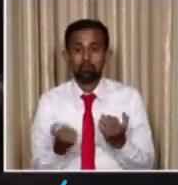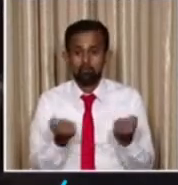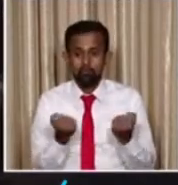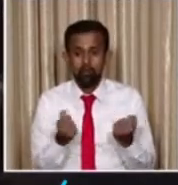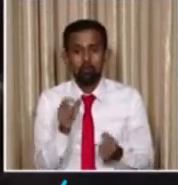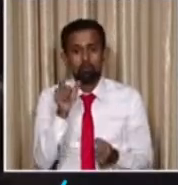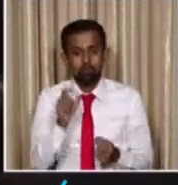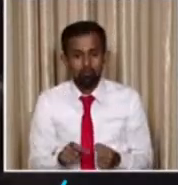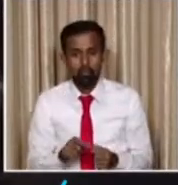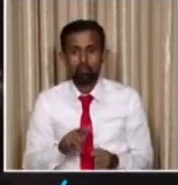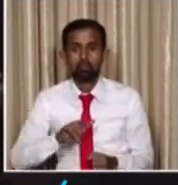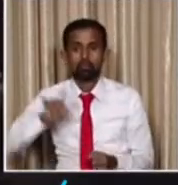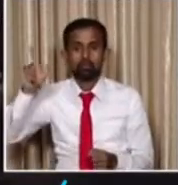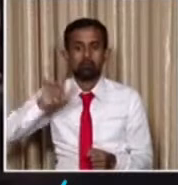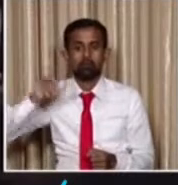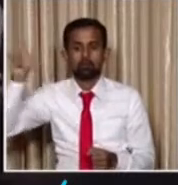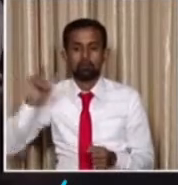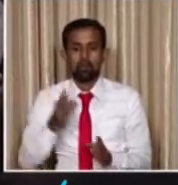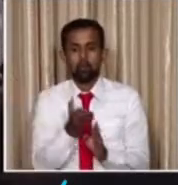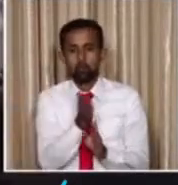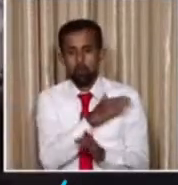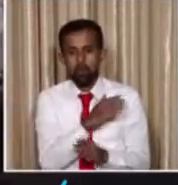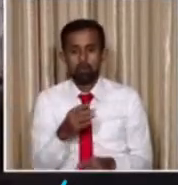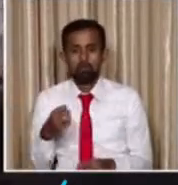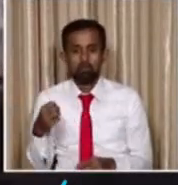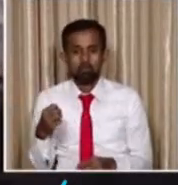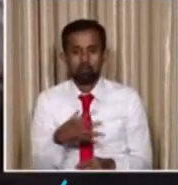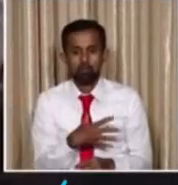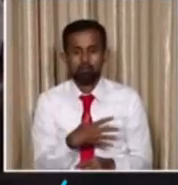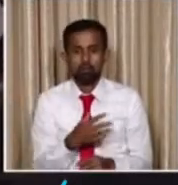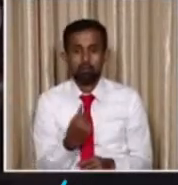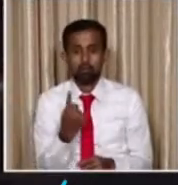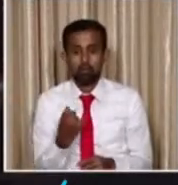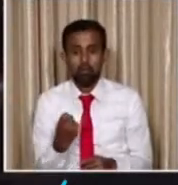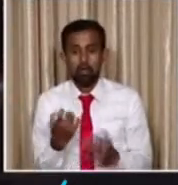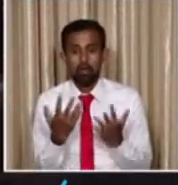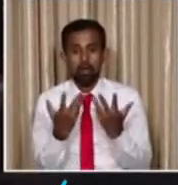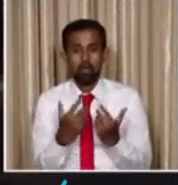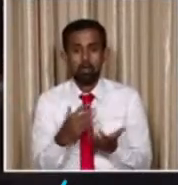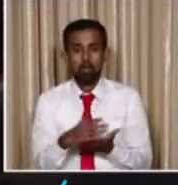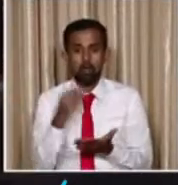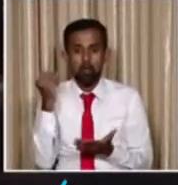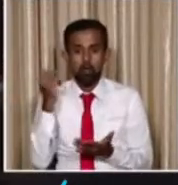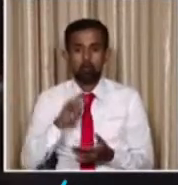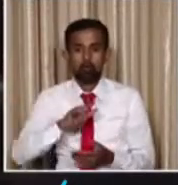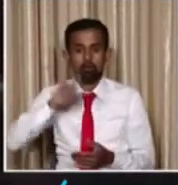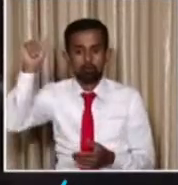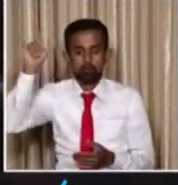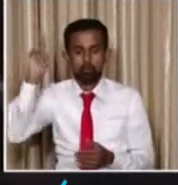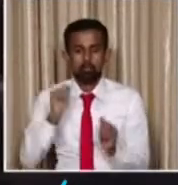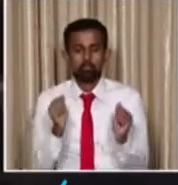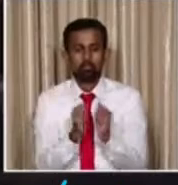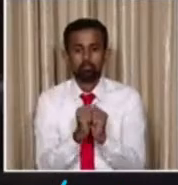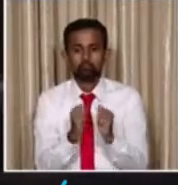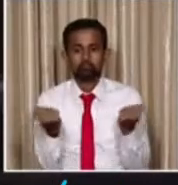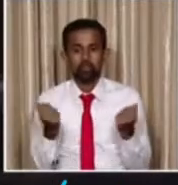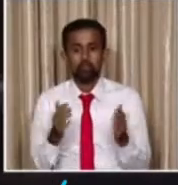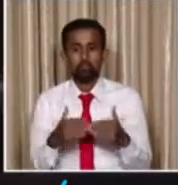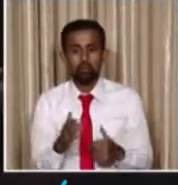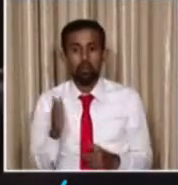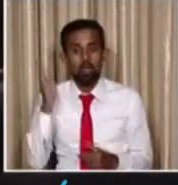ඒ කට්ටියත් යනවා. දැන් පහුගිය දවස්වල 1000කට ආසන්න ප්‍රමාණයක් ඩුබයි රාජ්‍යට ගියා. රස්සා නැතුව තාමත්